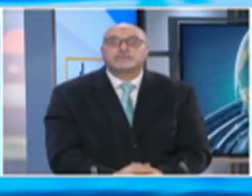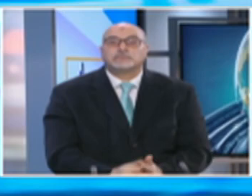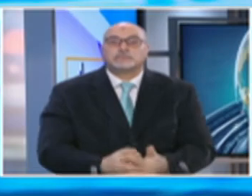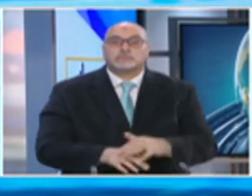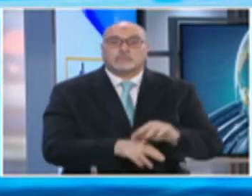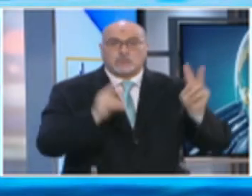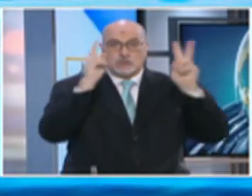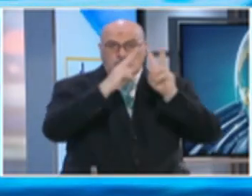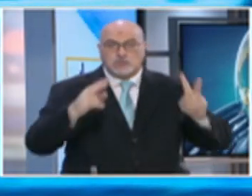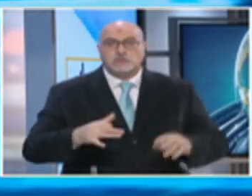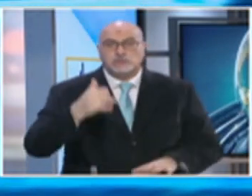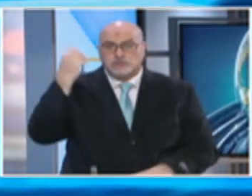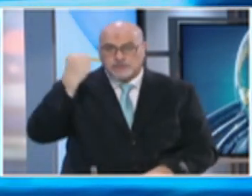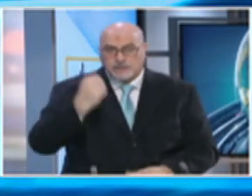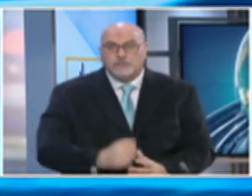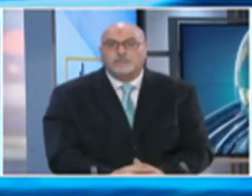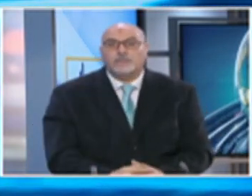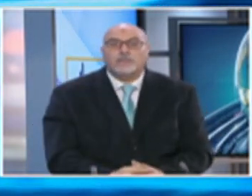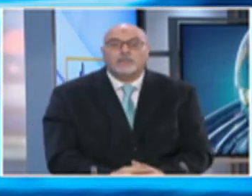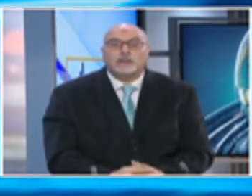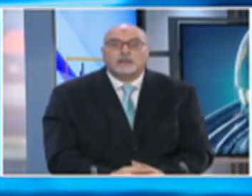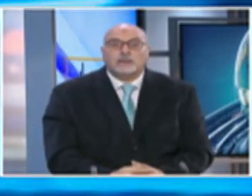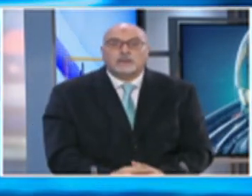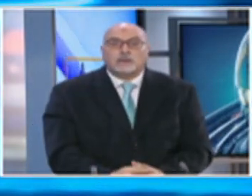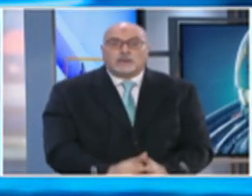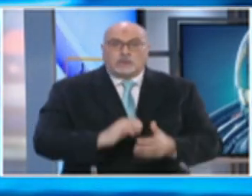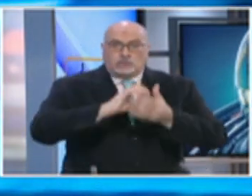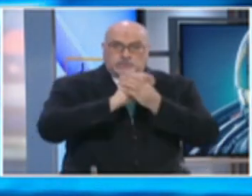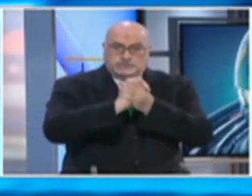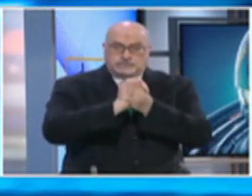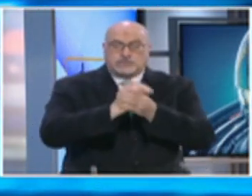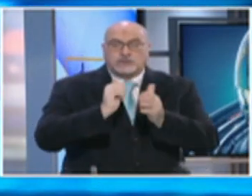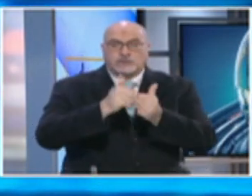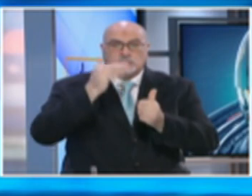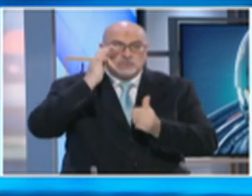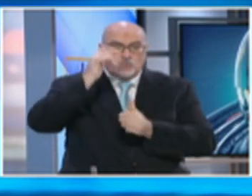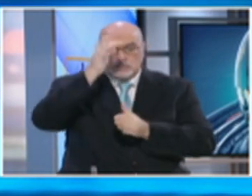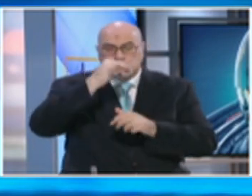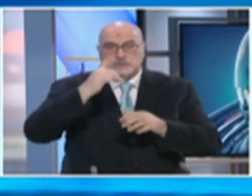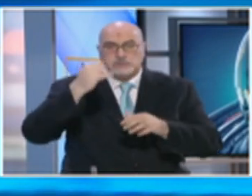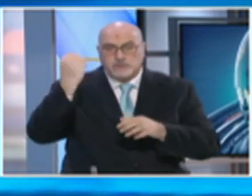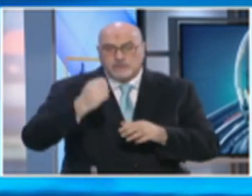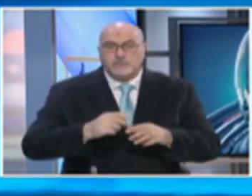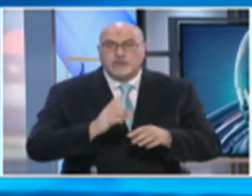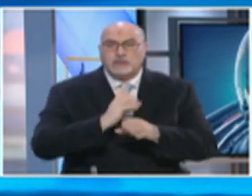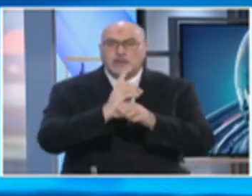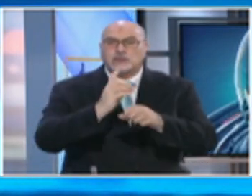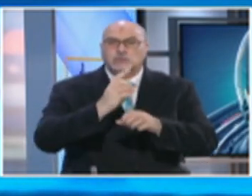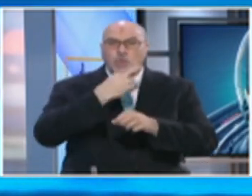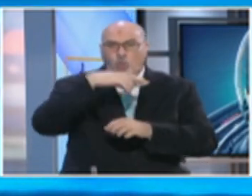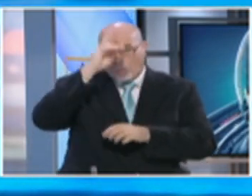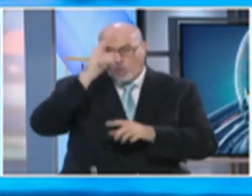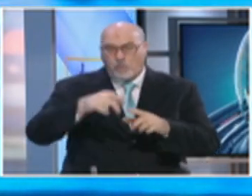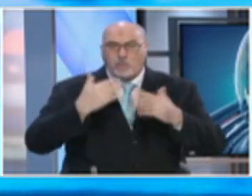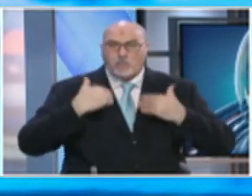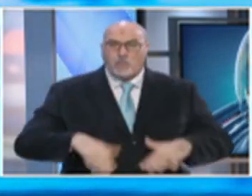دوليا وفي الشأن الصحراوي، وفي إطار التضامن مع الشعب الصحراوي، وقف وفد أوروبي يضم